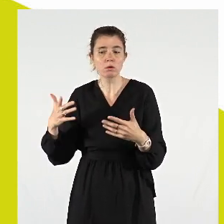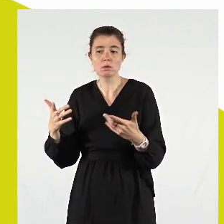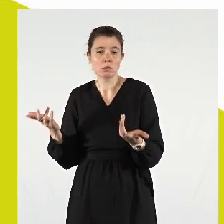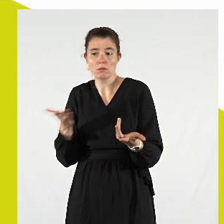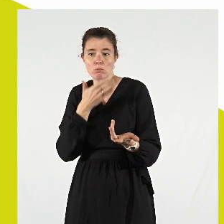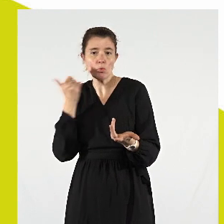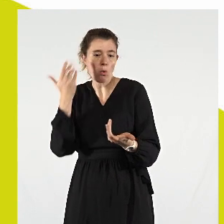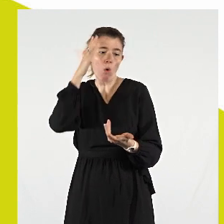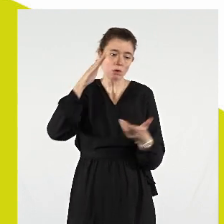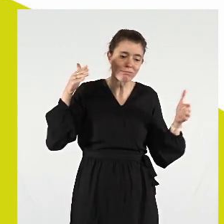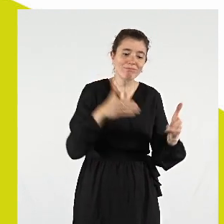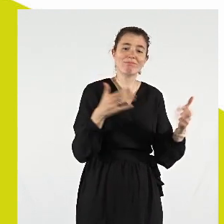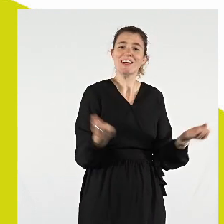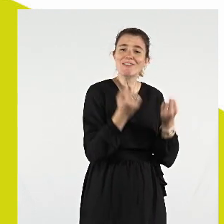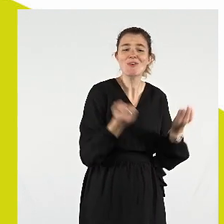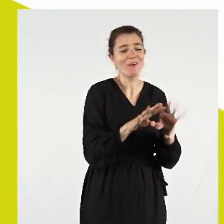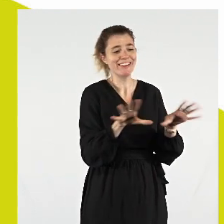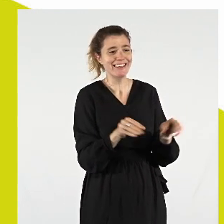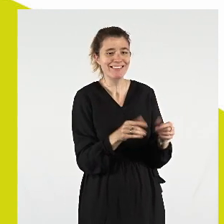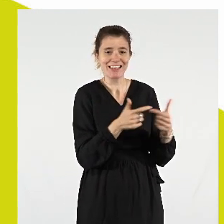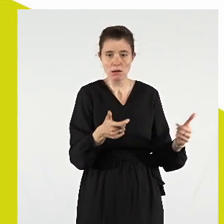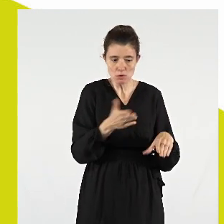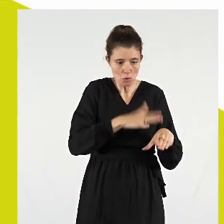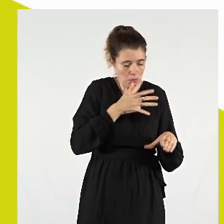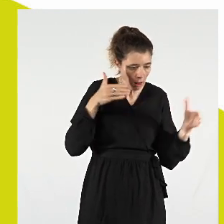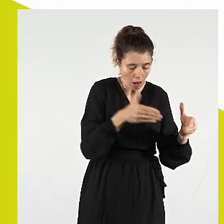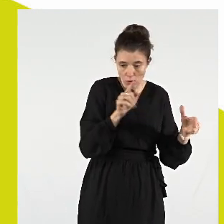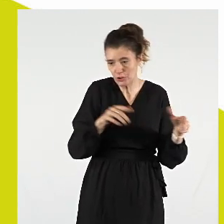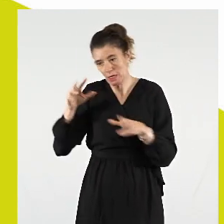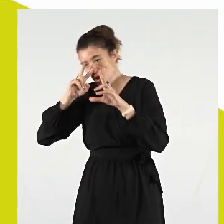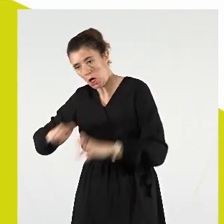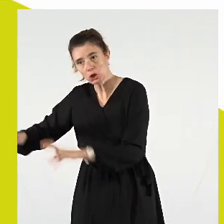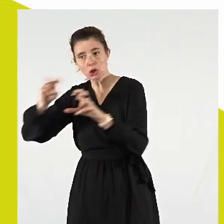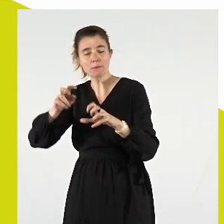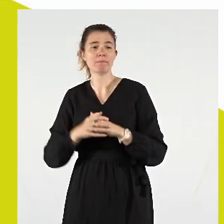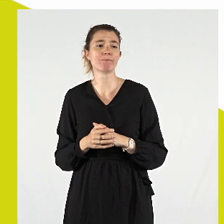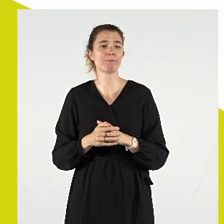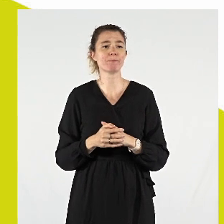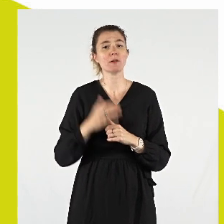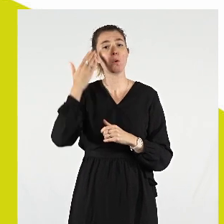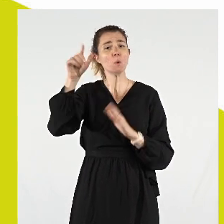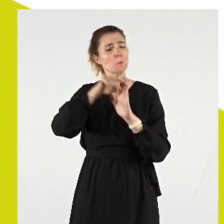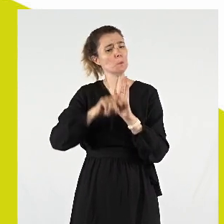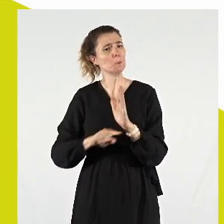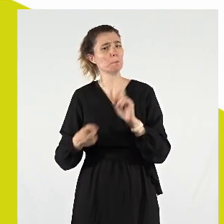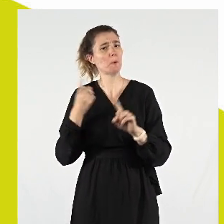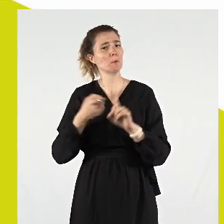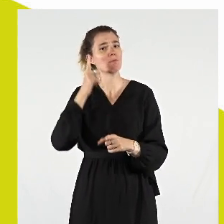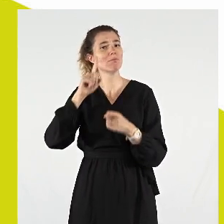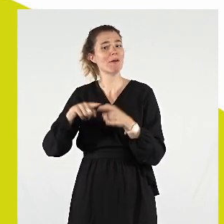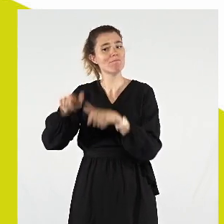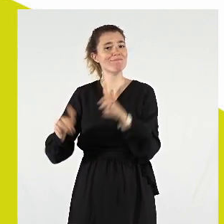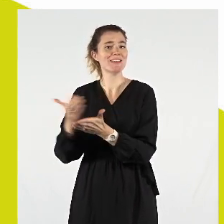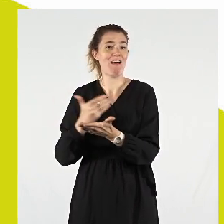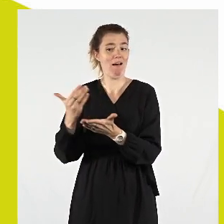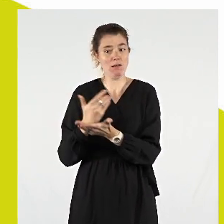autrement à de l'animation d'équipe et à de l'organisation. Il y a eu aussi donc, des mesures importantes salariales qui ont été faites, qui ont été